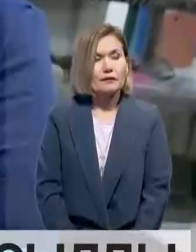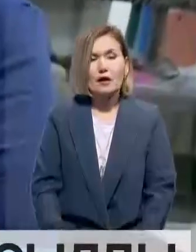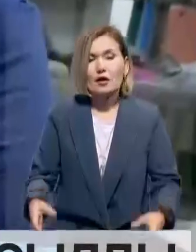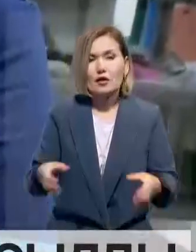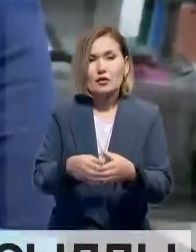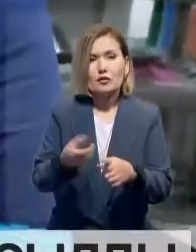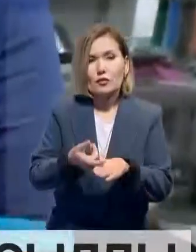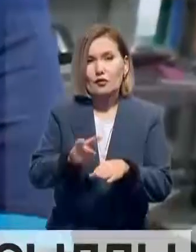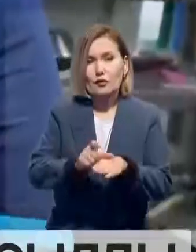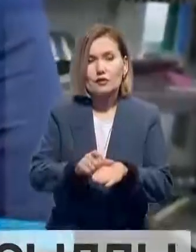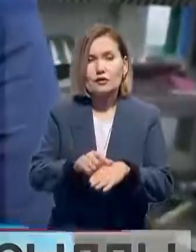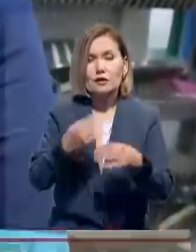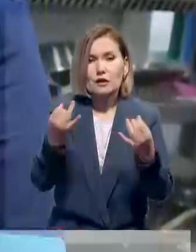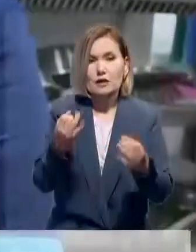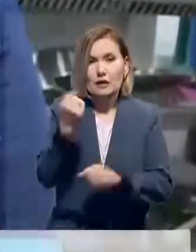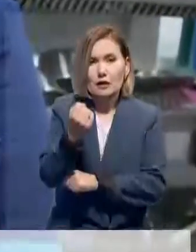керемет.